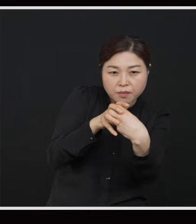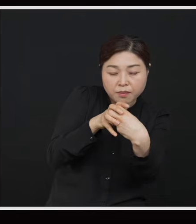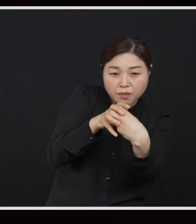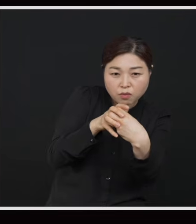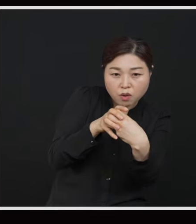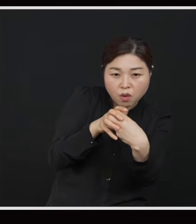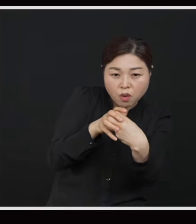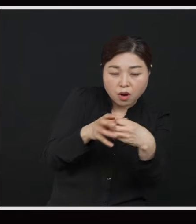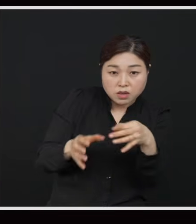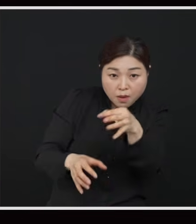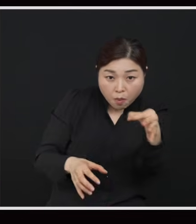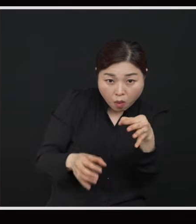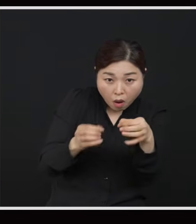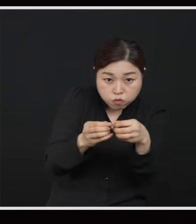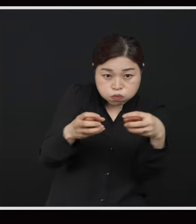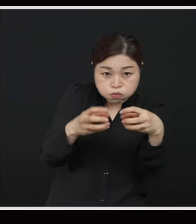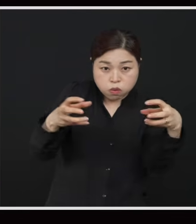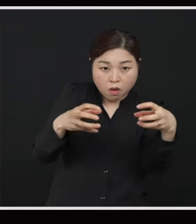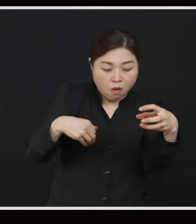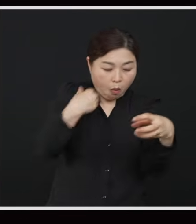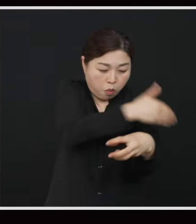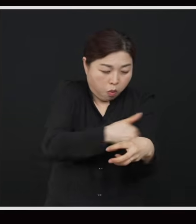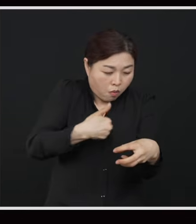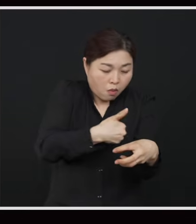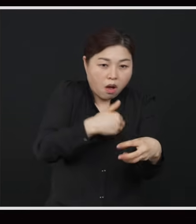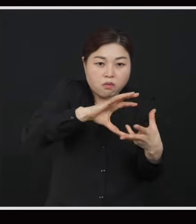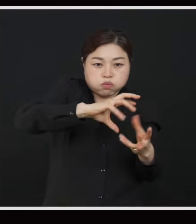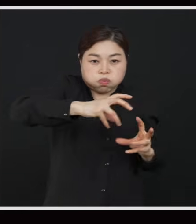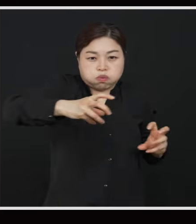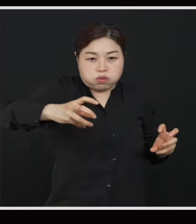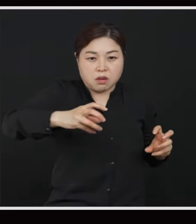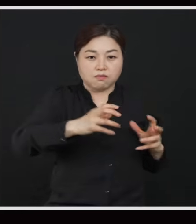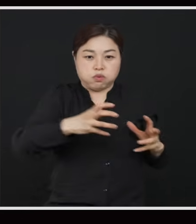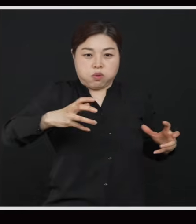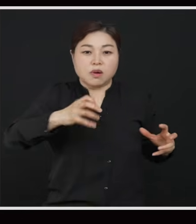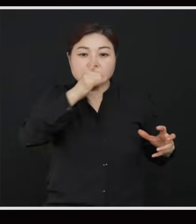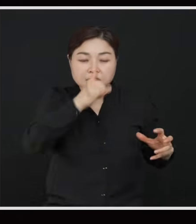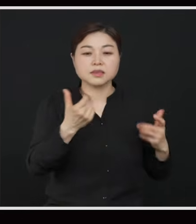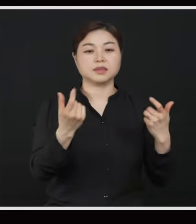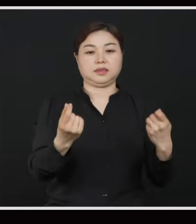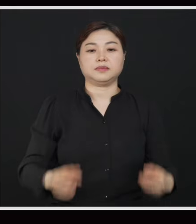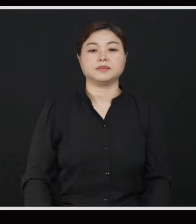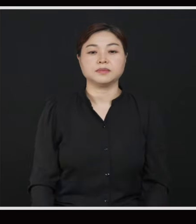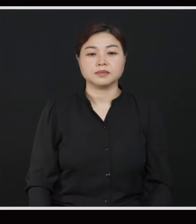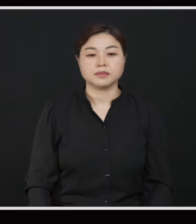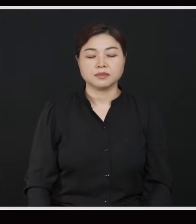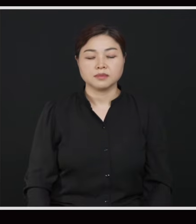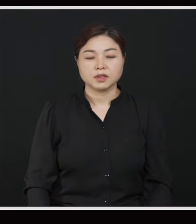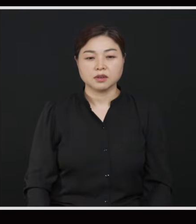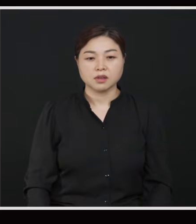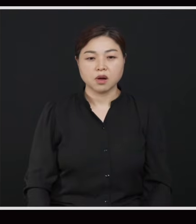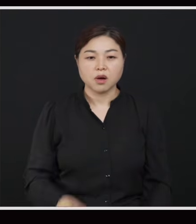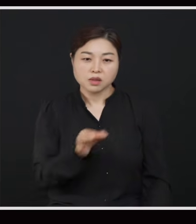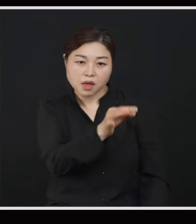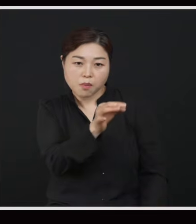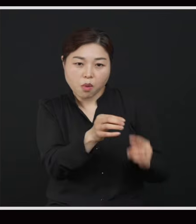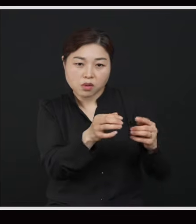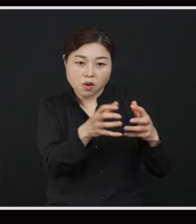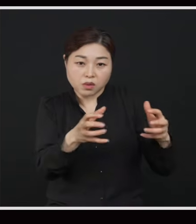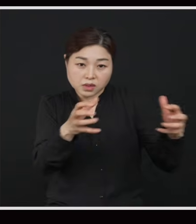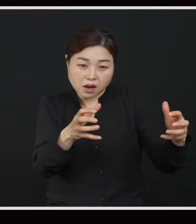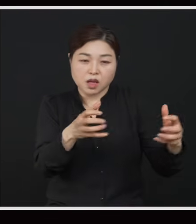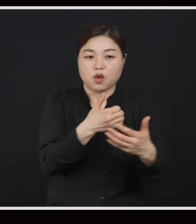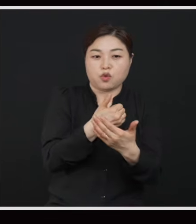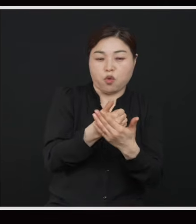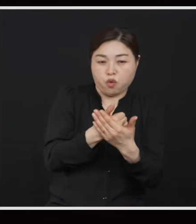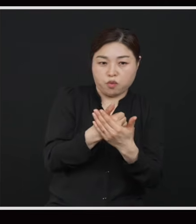세포가 커지고 그러니까 근육이 커지는 거예요. 세포 성장에 있어서 둘째가라면 서러운